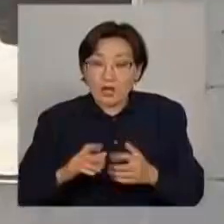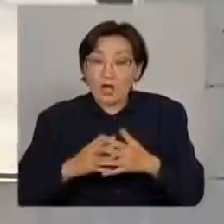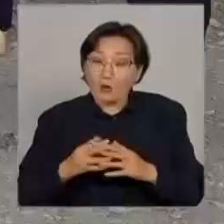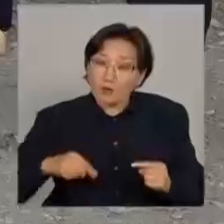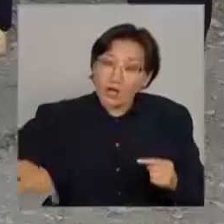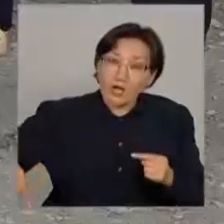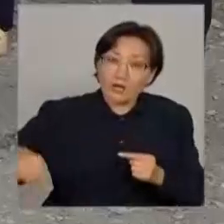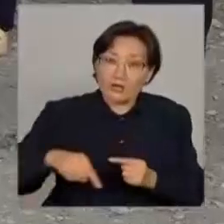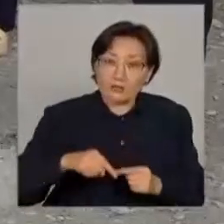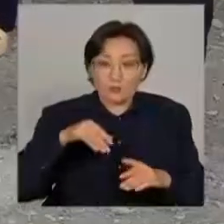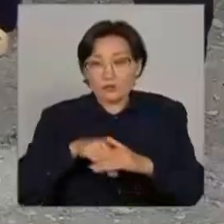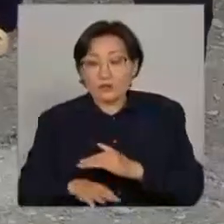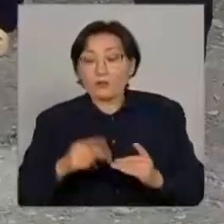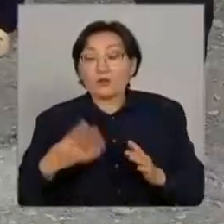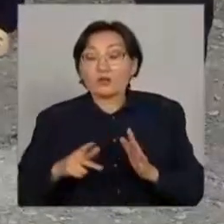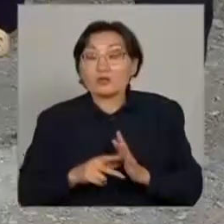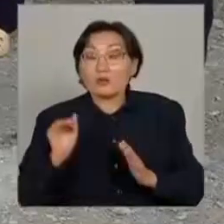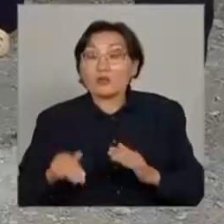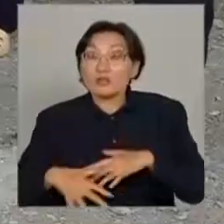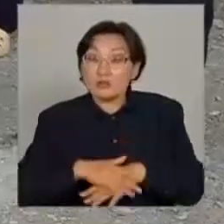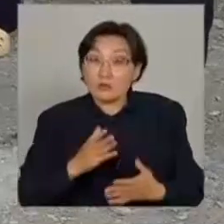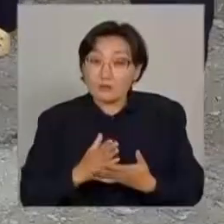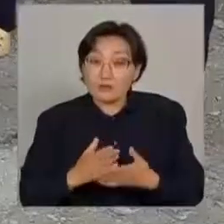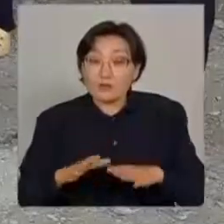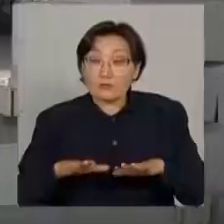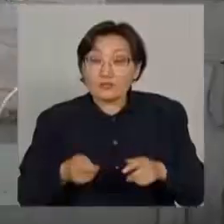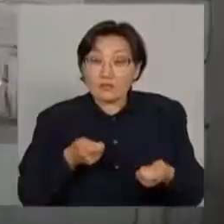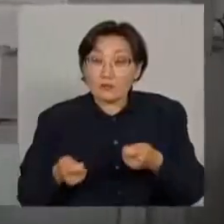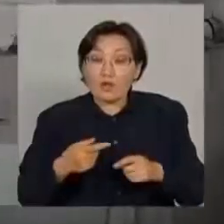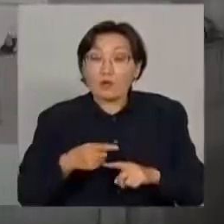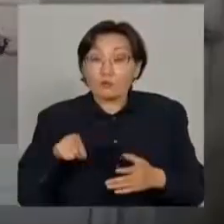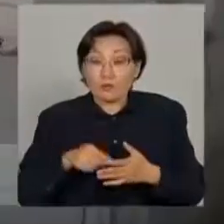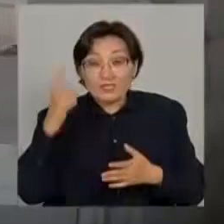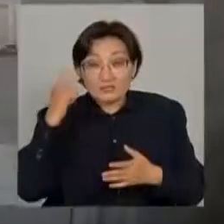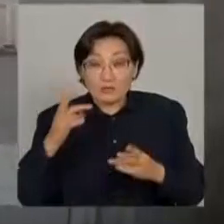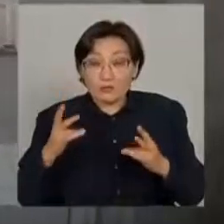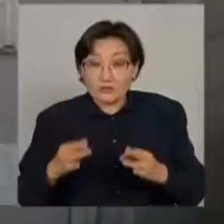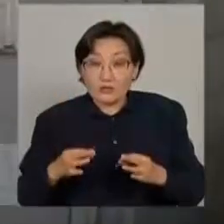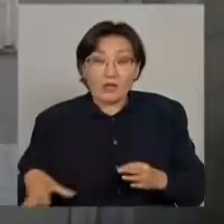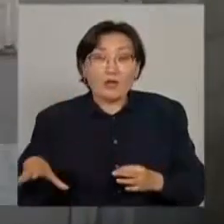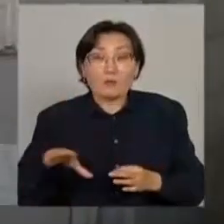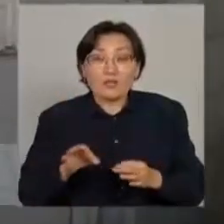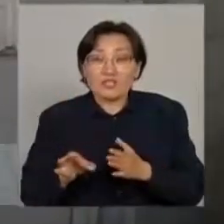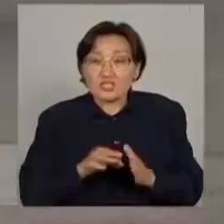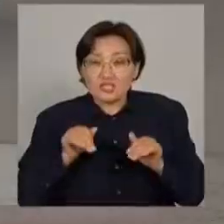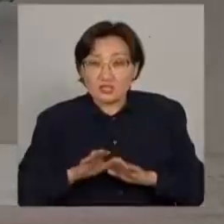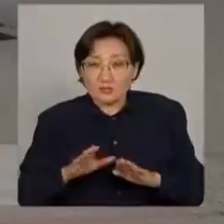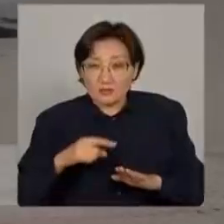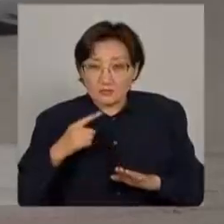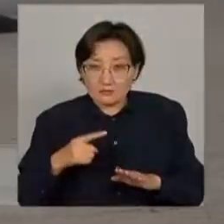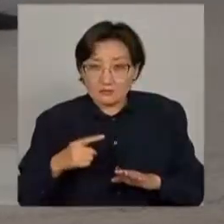деген. 48 мың халқы бар Абай ауылының жергілікті билігі бұл мәселемен таныс екен. Алайда бәрі бірден шешілмейді деп